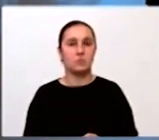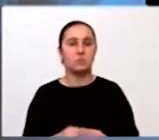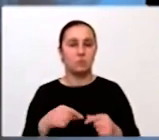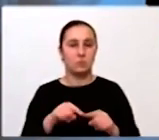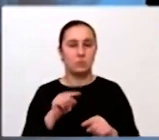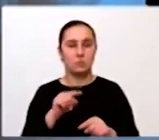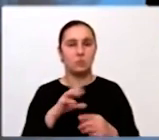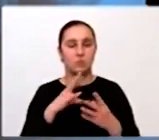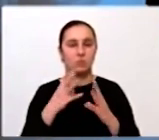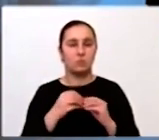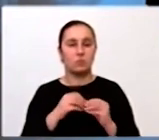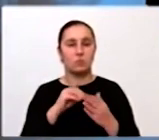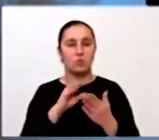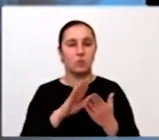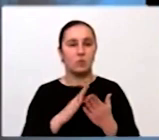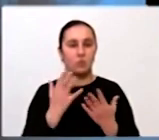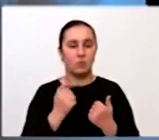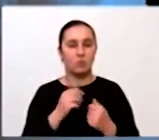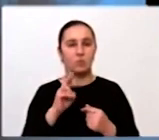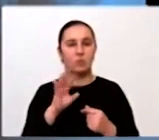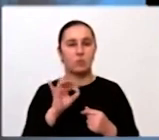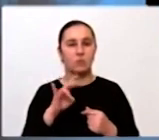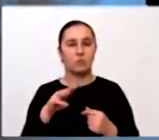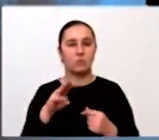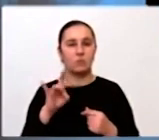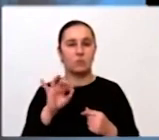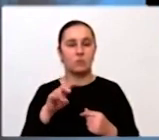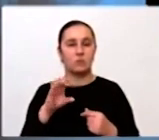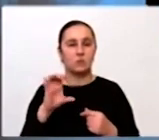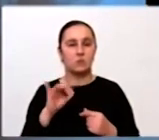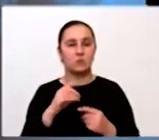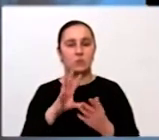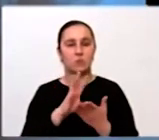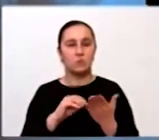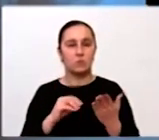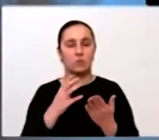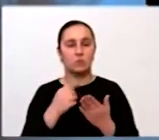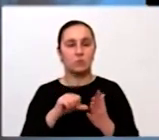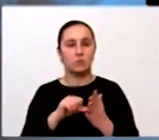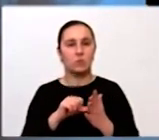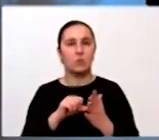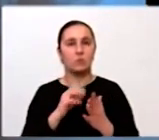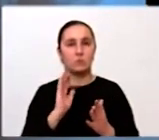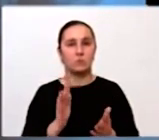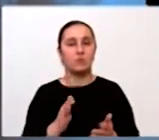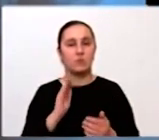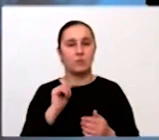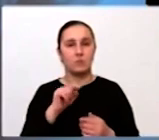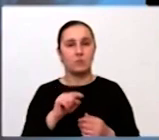Buni umumiy belgilab olib, Ctrl C, ya'ni nusxa olish tugmalarini bosib olamiz